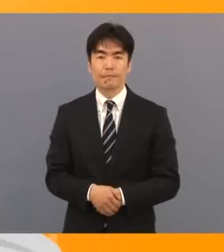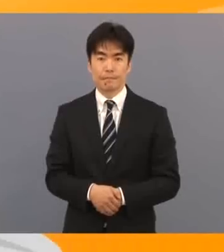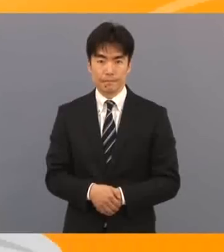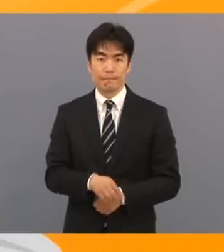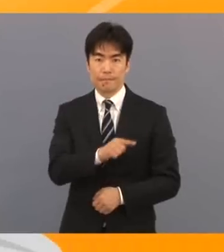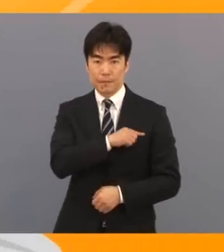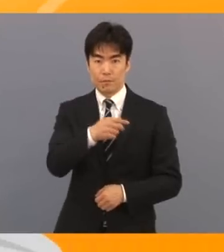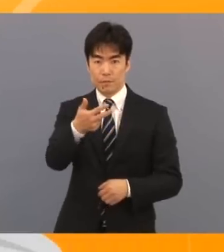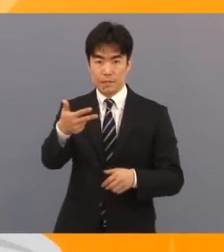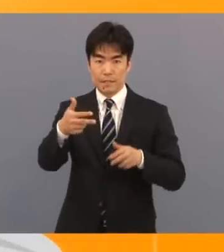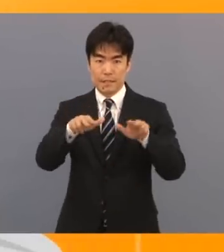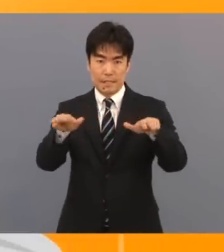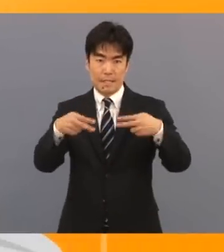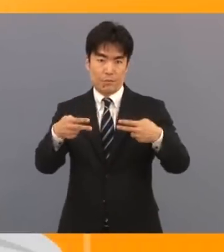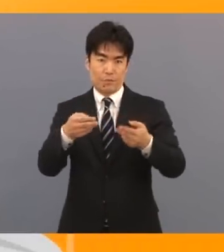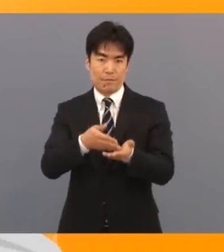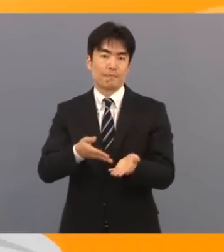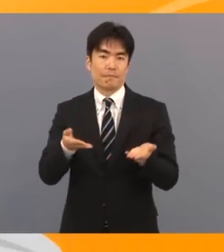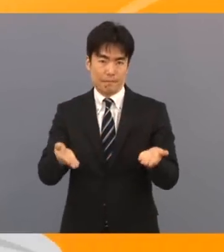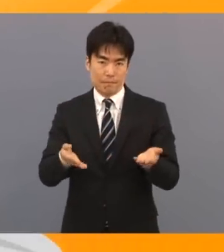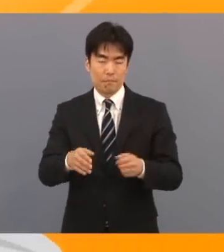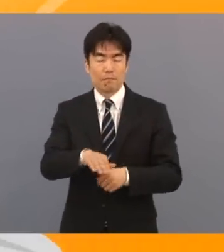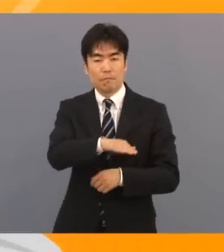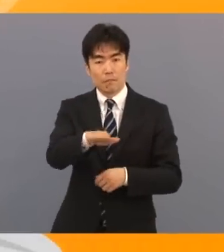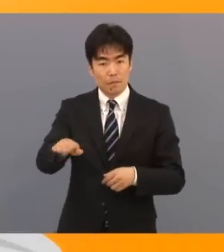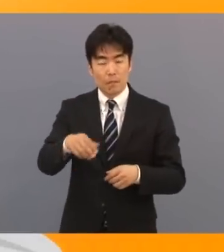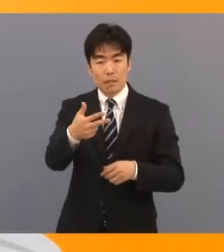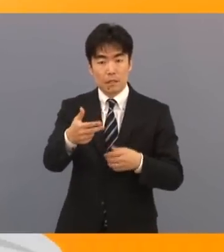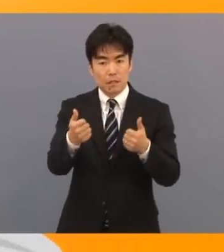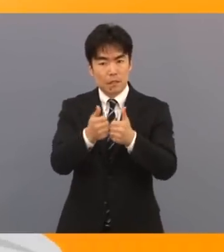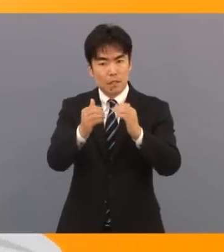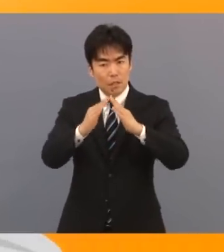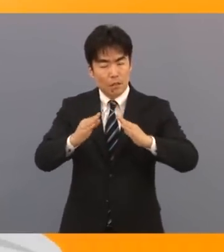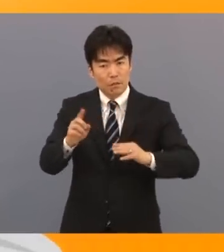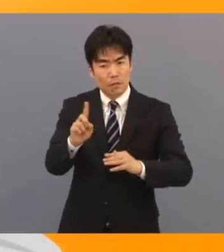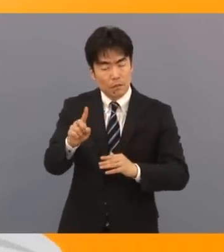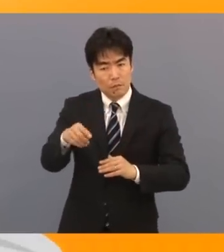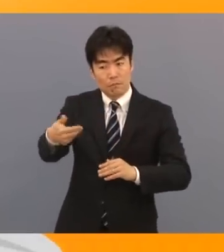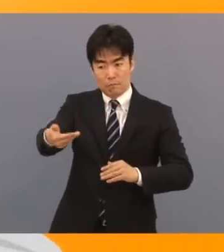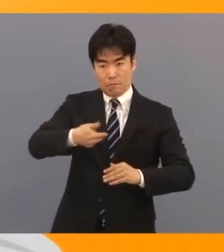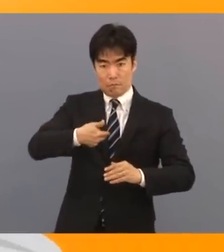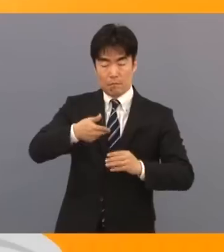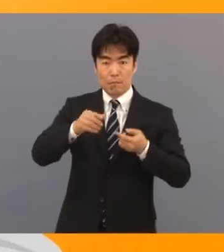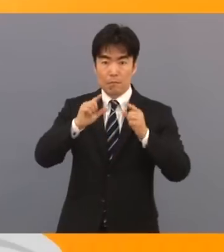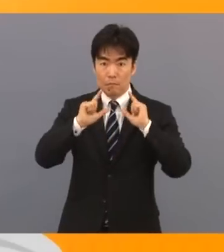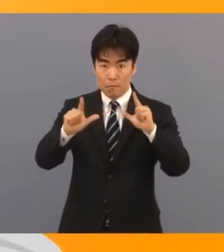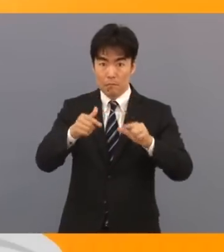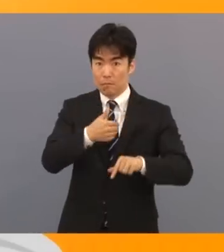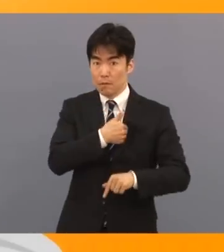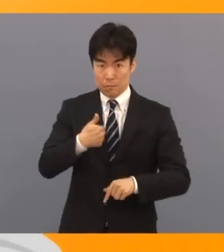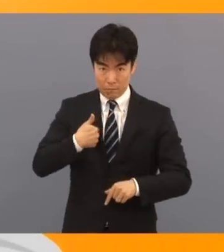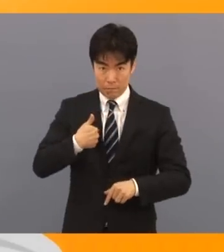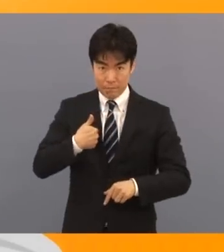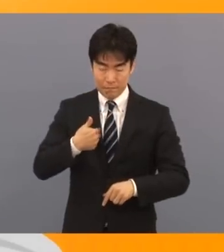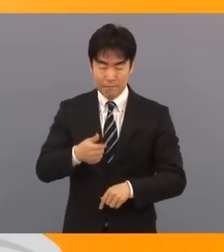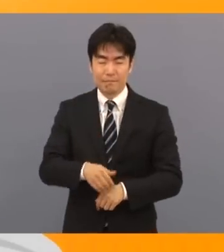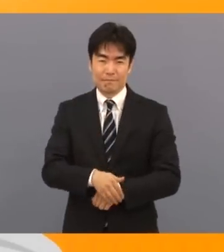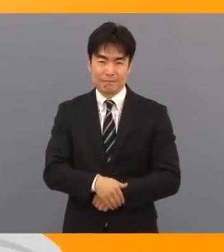まずは市政ニュース。皆さんは市議会ってどんなところと聞かれたら答えられるでしょう